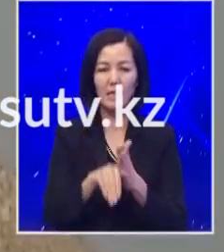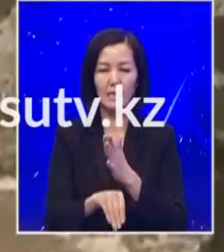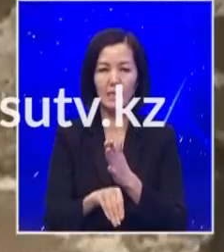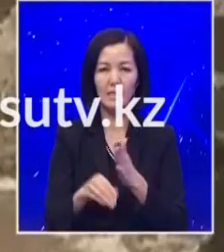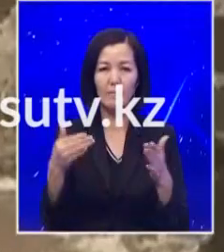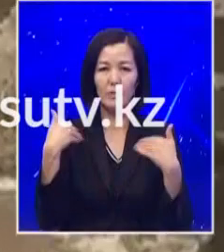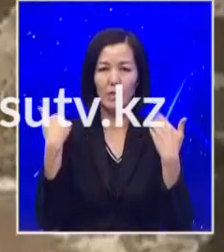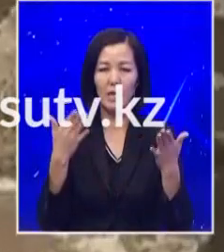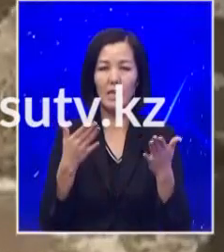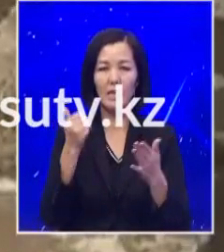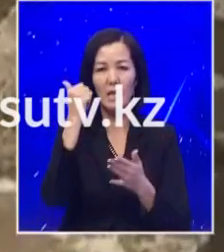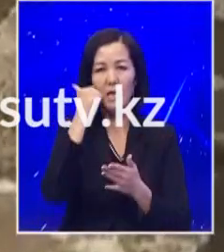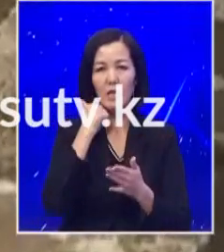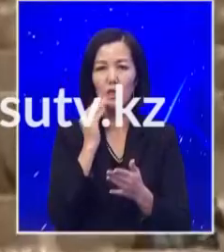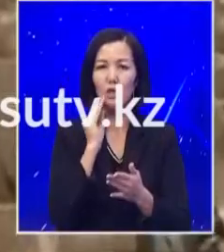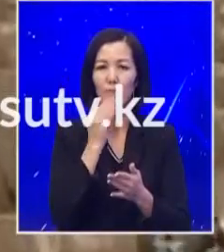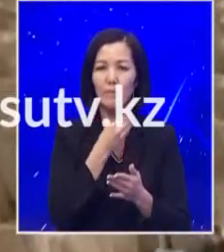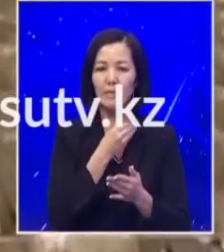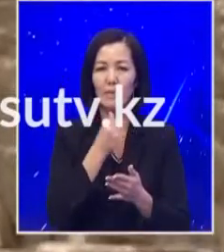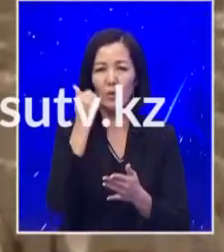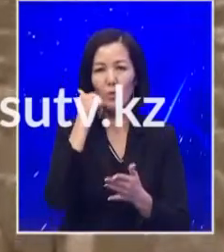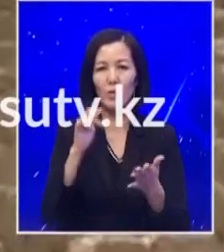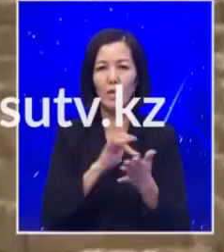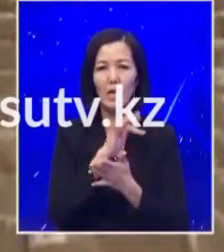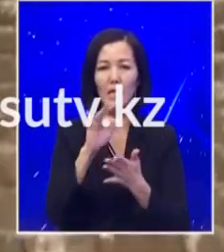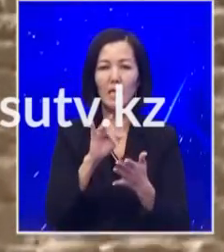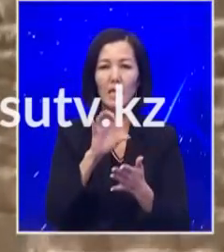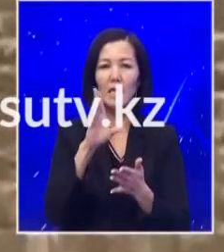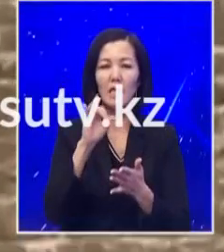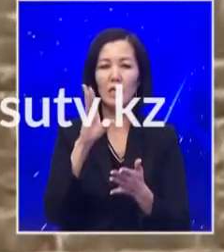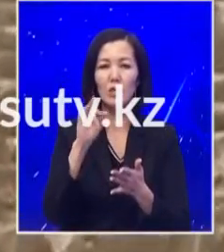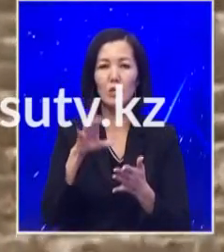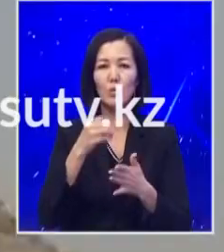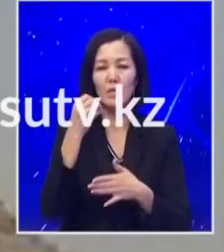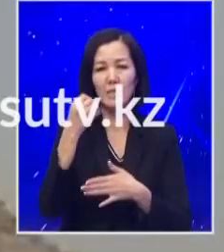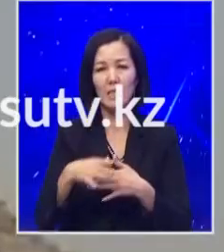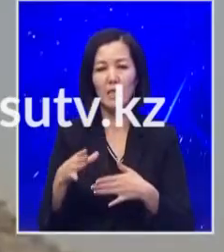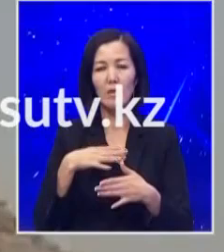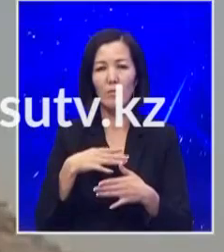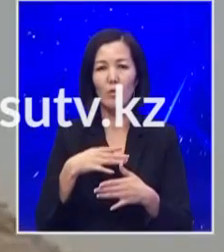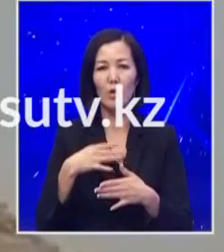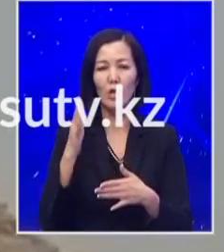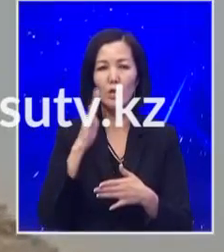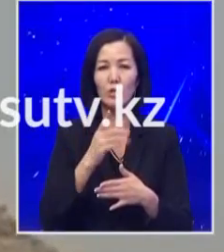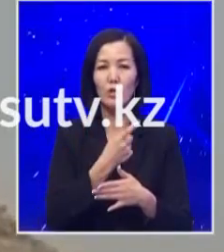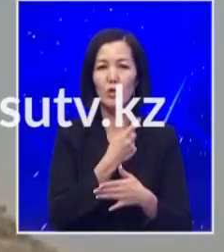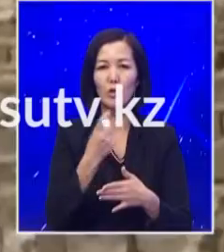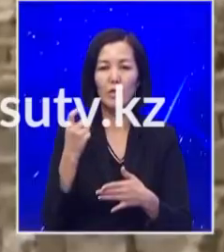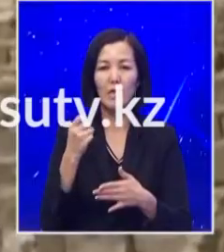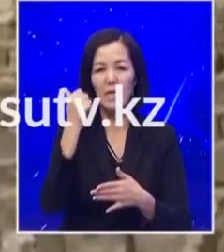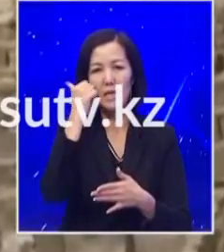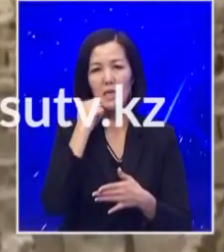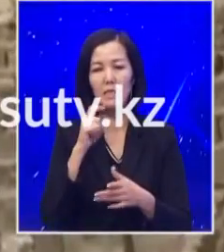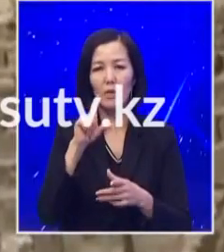Ғалымдардың пайымдауынша ежелгі Мысыр елінің көне қаласы Есу отаны болған екен. Археологтар сұйықтықты 3 жыл бұрын ескі